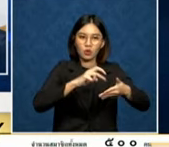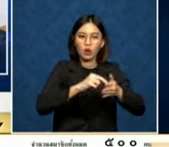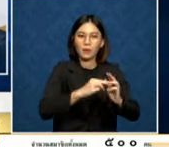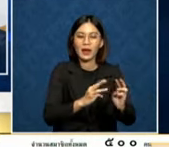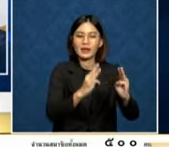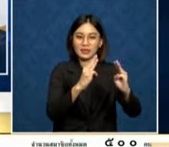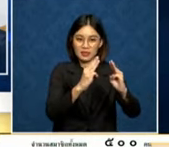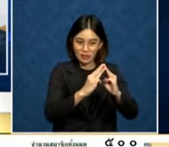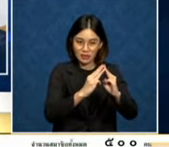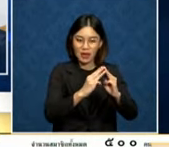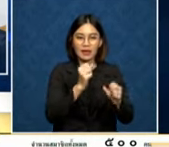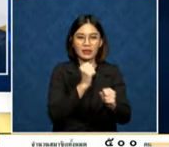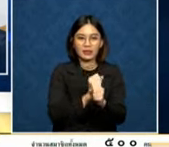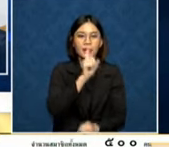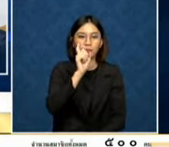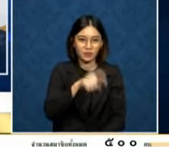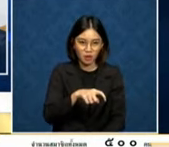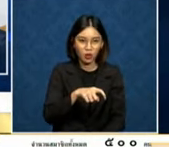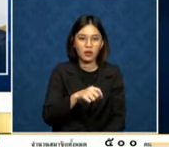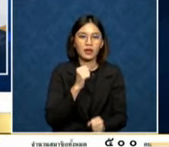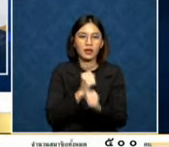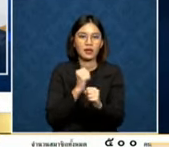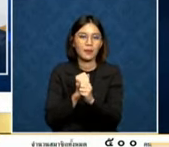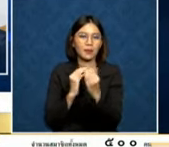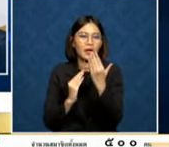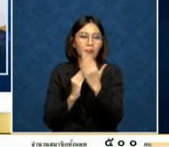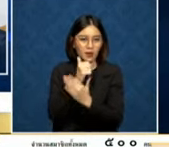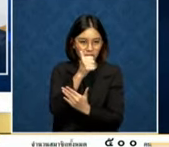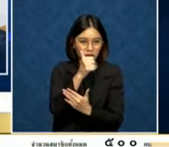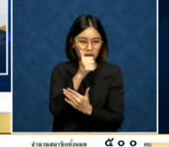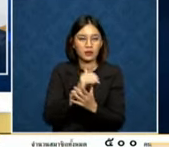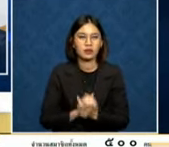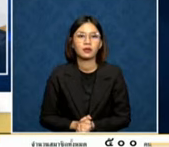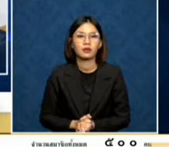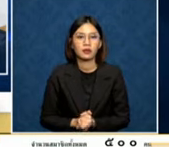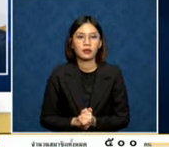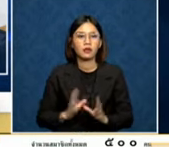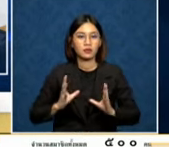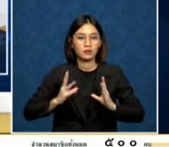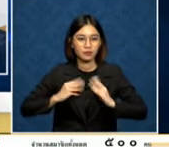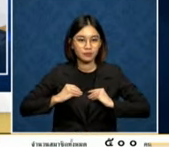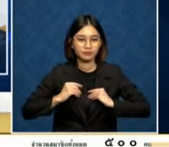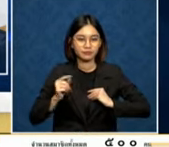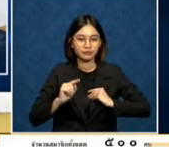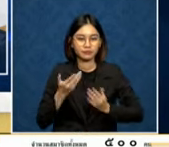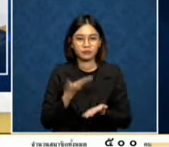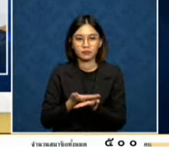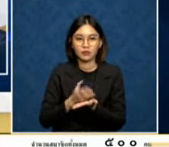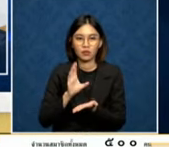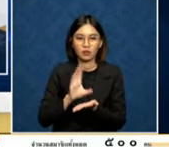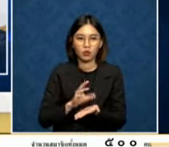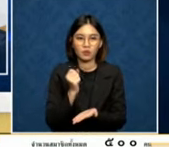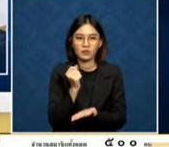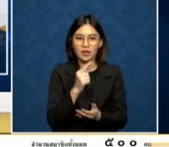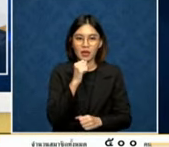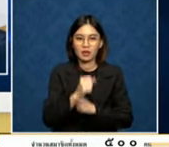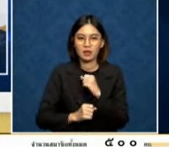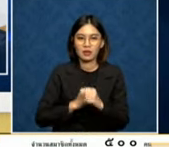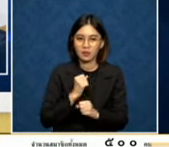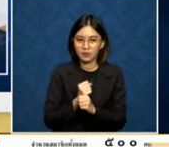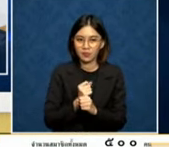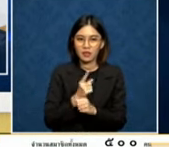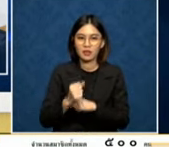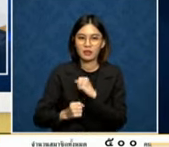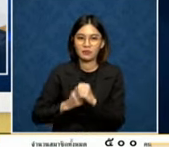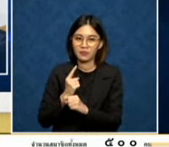ที่ท่านต้องทำและทำให้สำเร็จต้องยอมรับนะครับว่างบประมาณรายจ่ายประจำปีเป็น